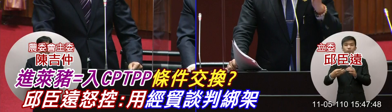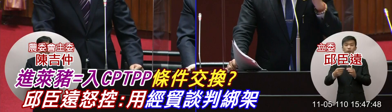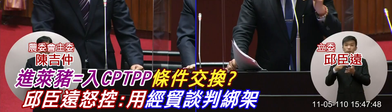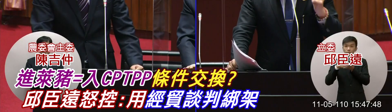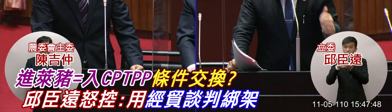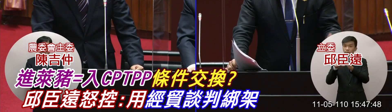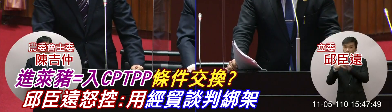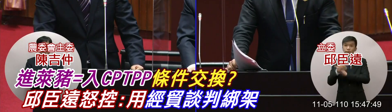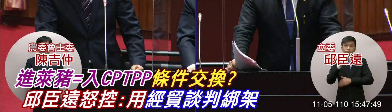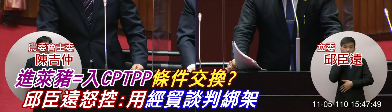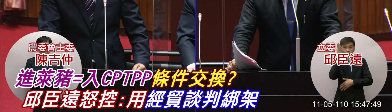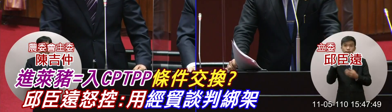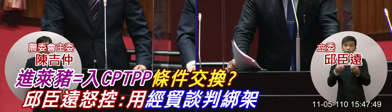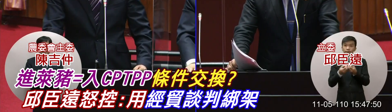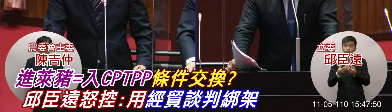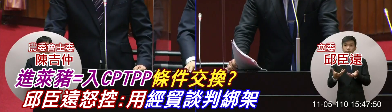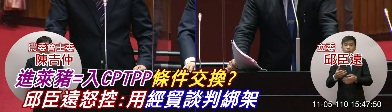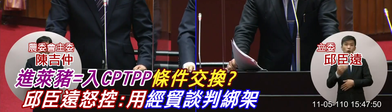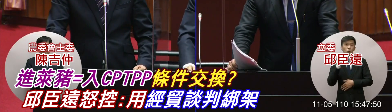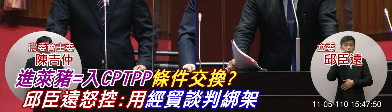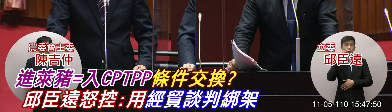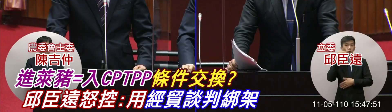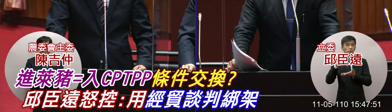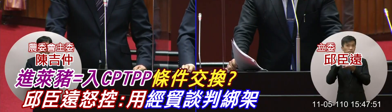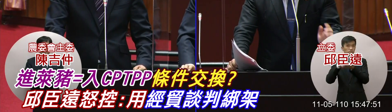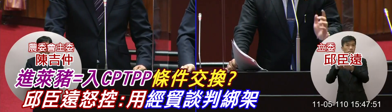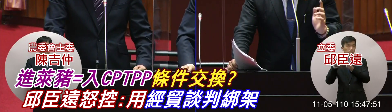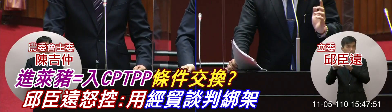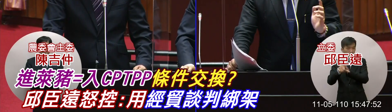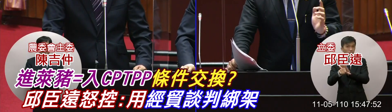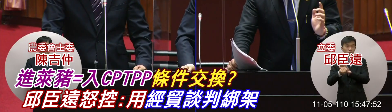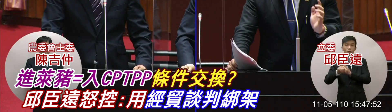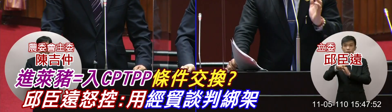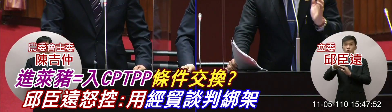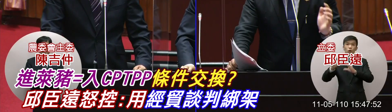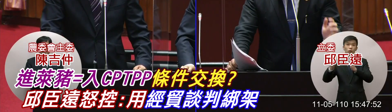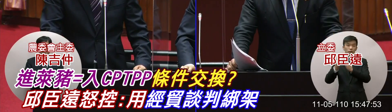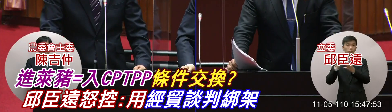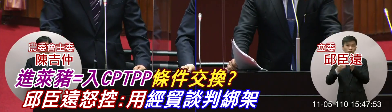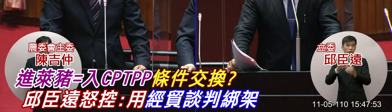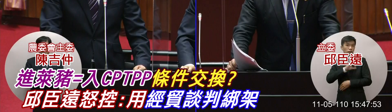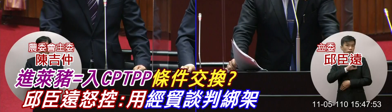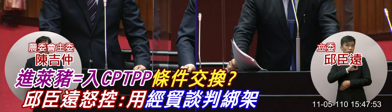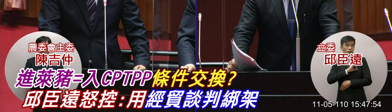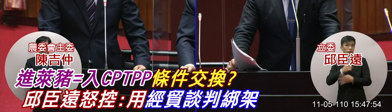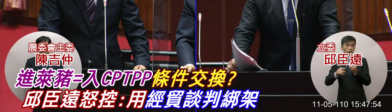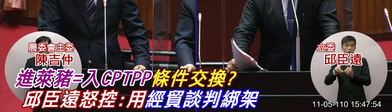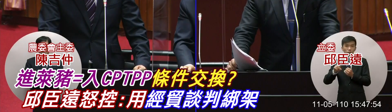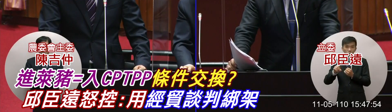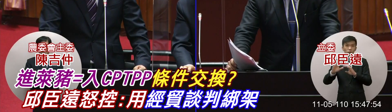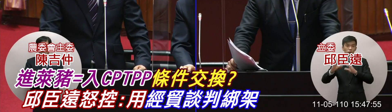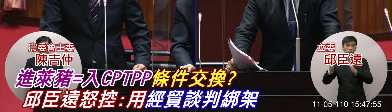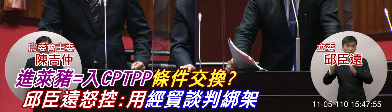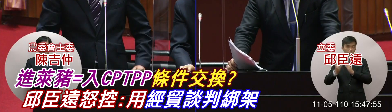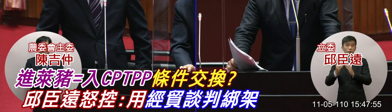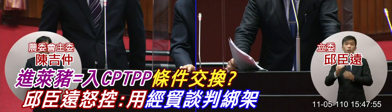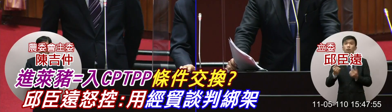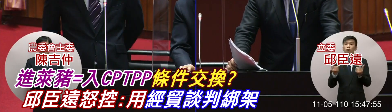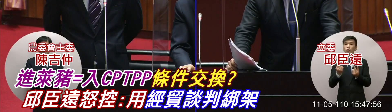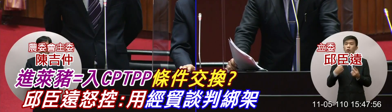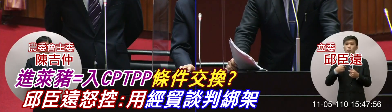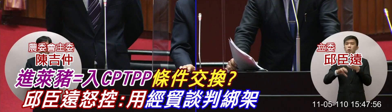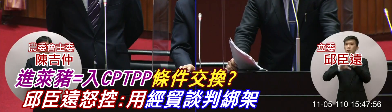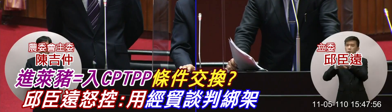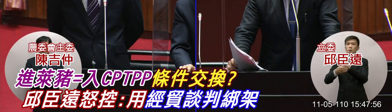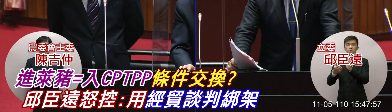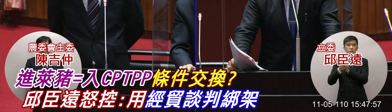CPTPP， 包含就是说争取加入 CPTPP。其实这十一个会员国当中，我们因为我海外非常多侨界跟台商的朋友